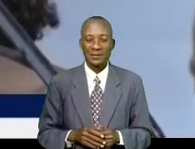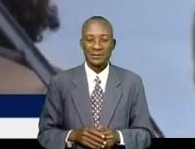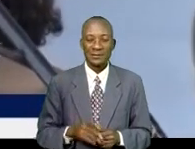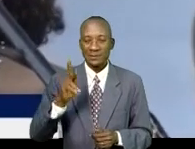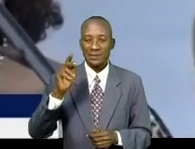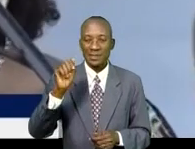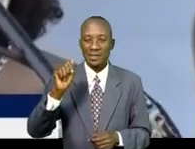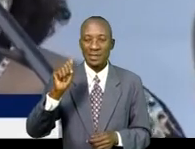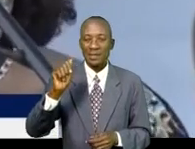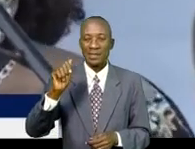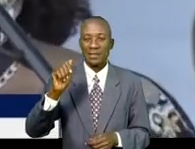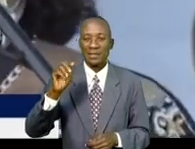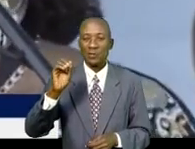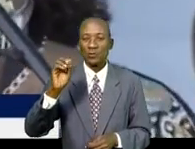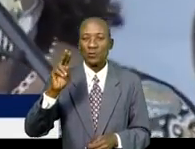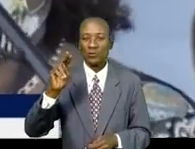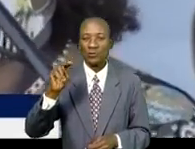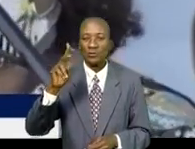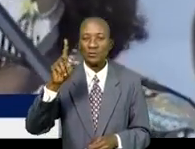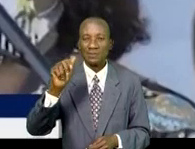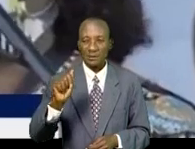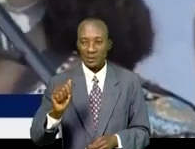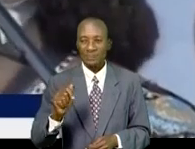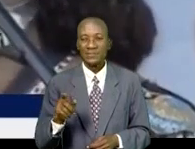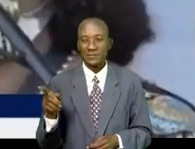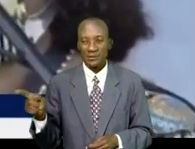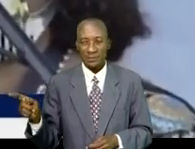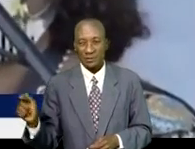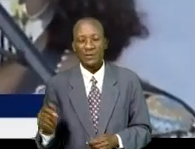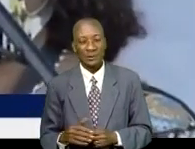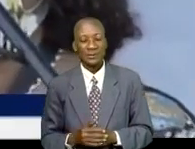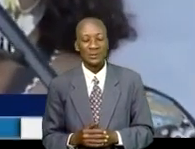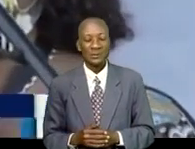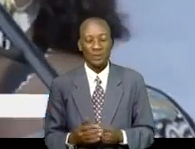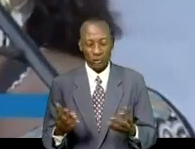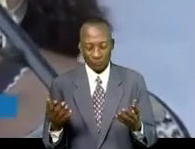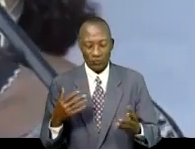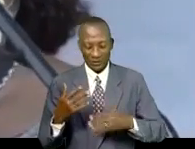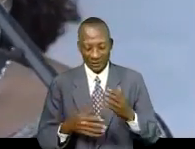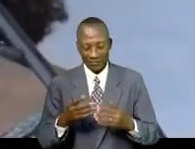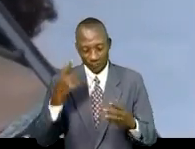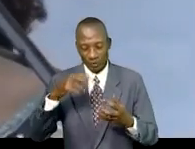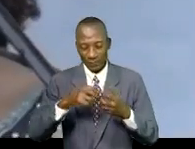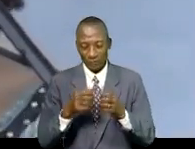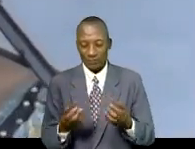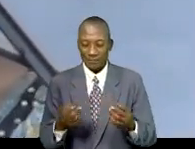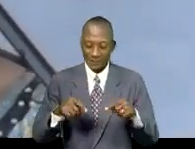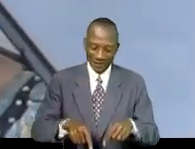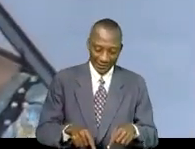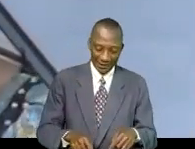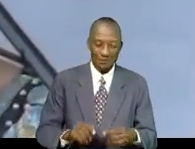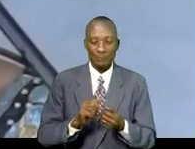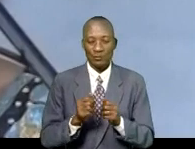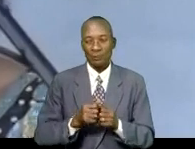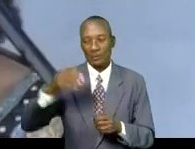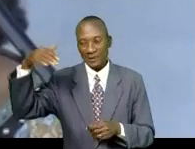pères ont en effet relever les défis tant internes qu'externes, persévérer dans leur quête